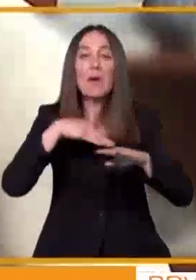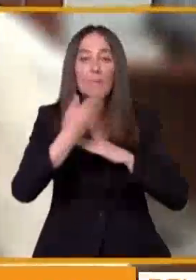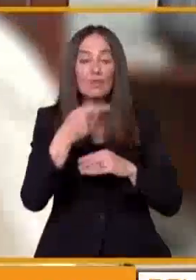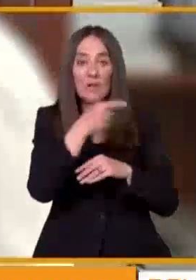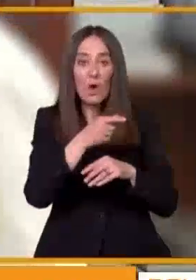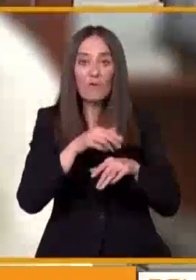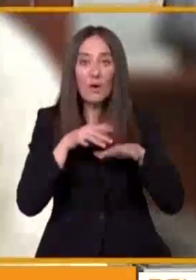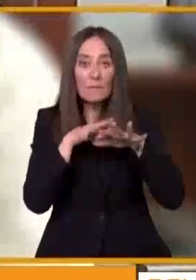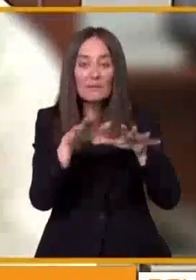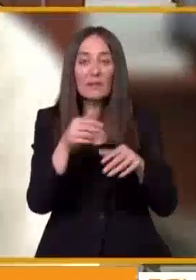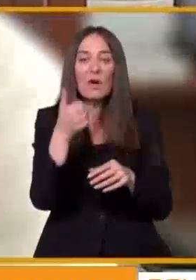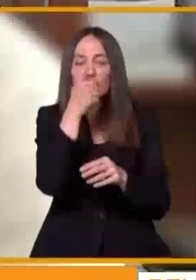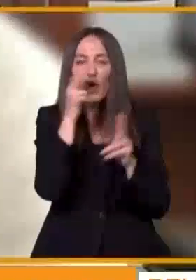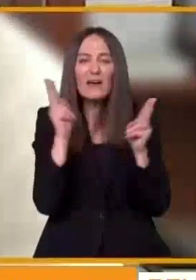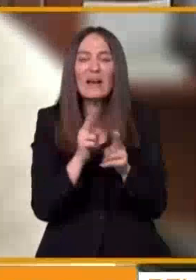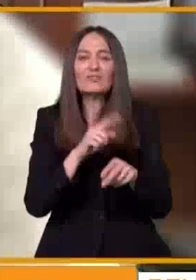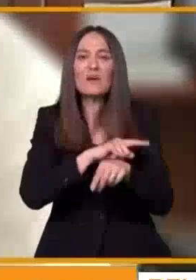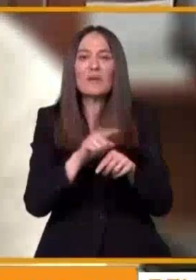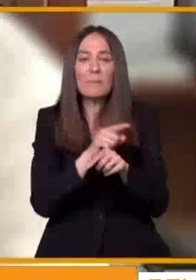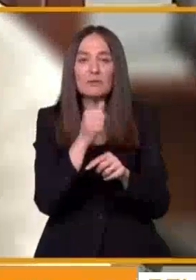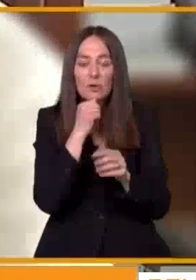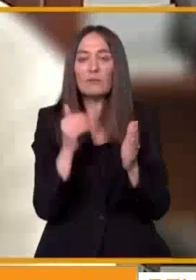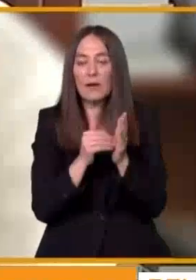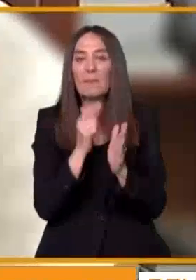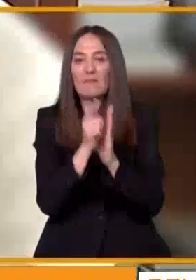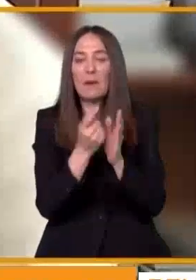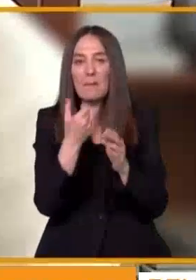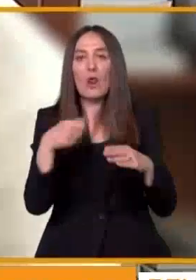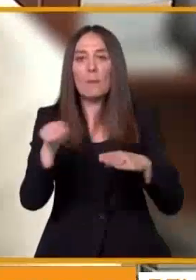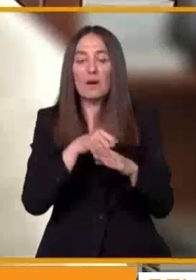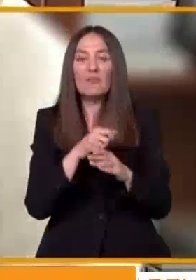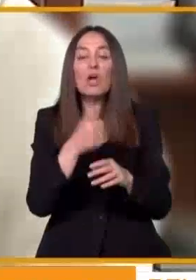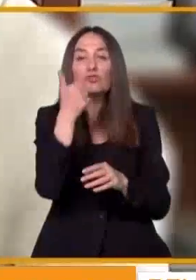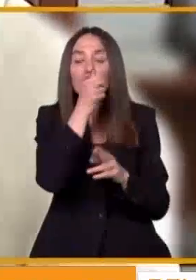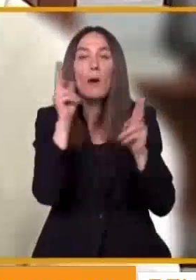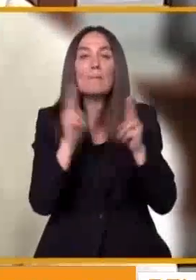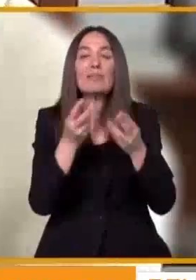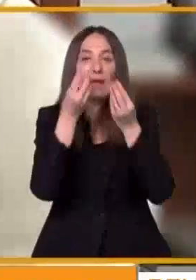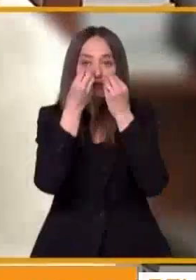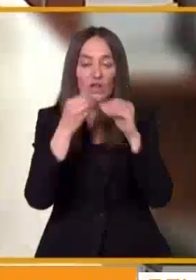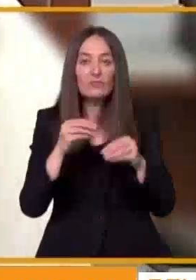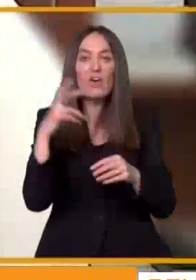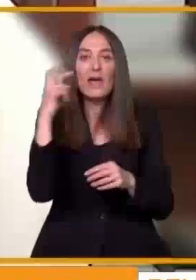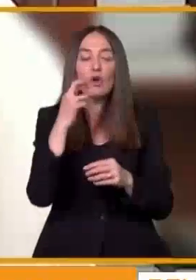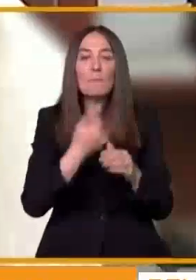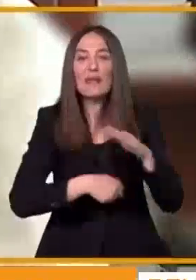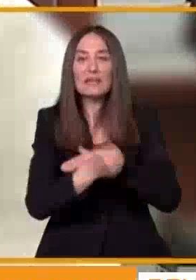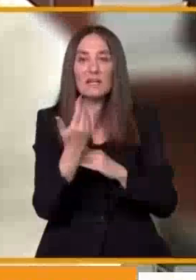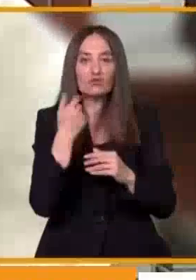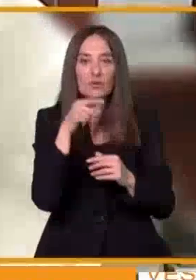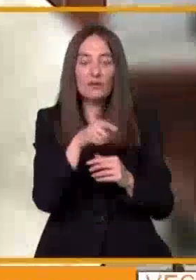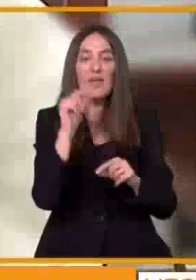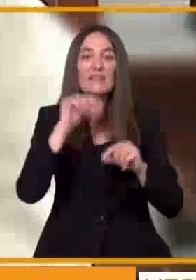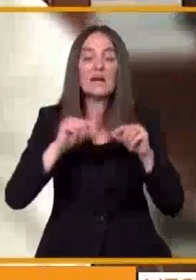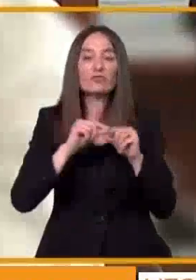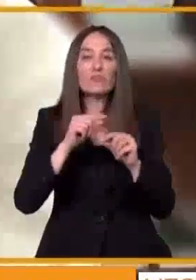pandemije, nastavimo u što kraćem vremenskom periodu, naravno treba vreme da se malo sve oporavi, ali da sa što manje štete ekonomija izađe odavde. Dakle, da